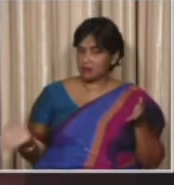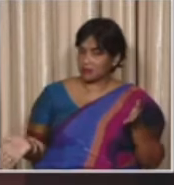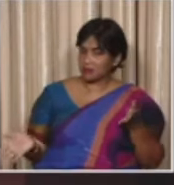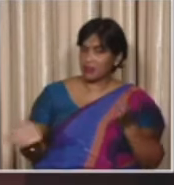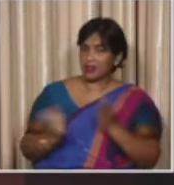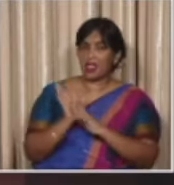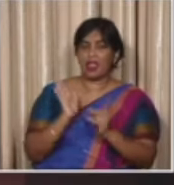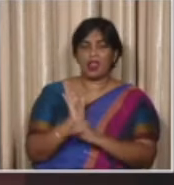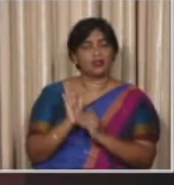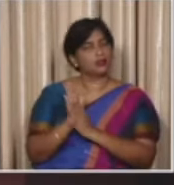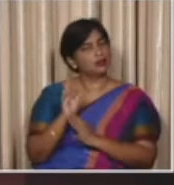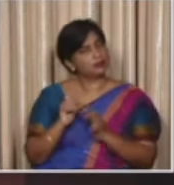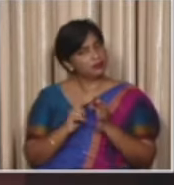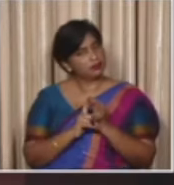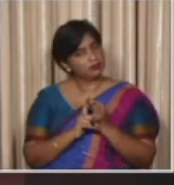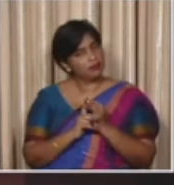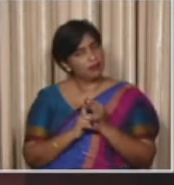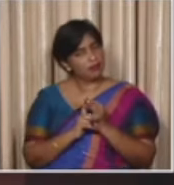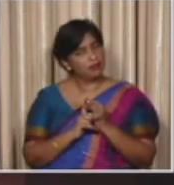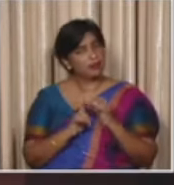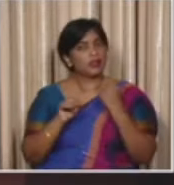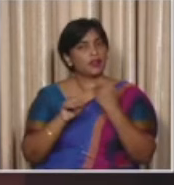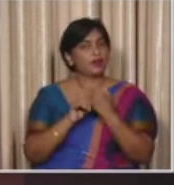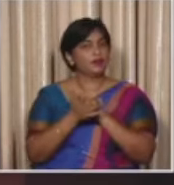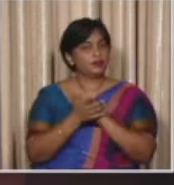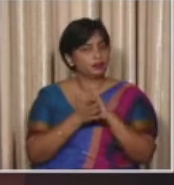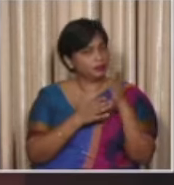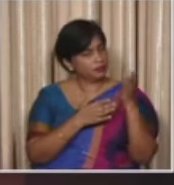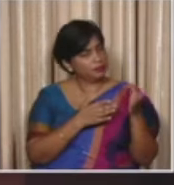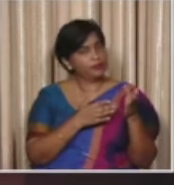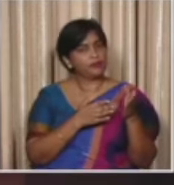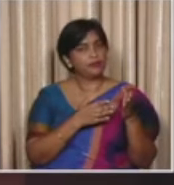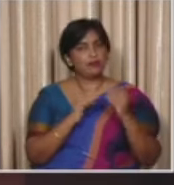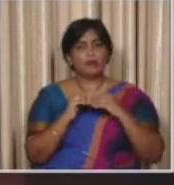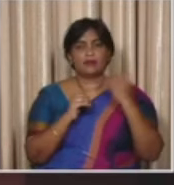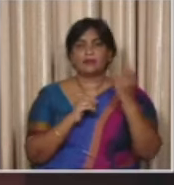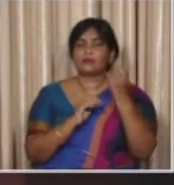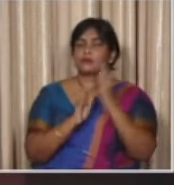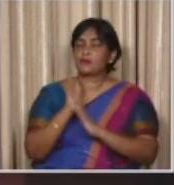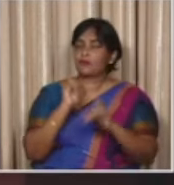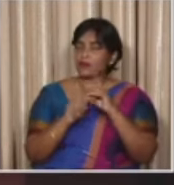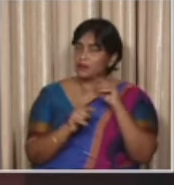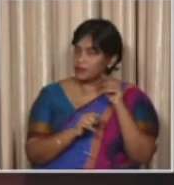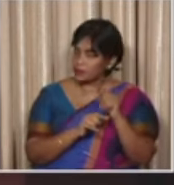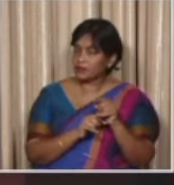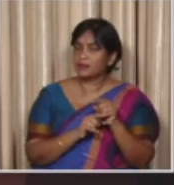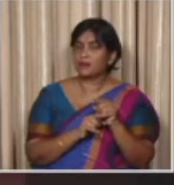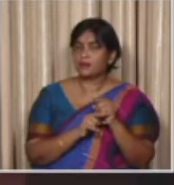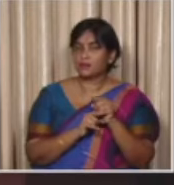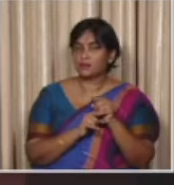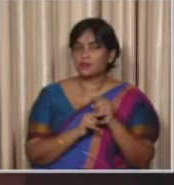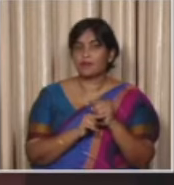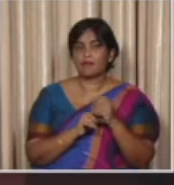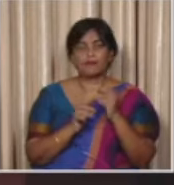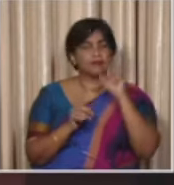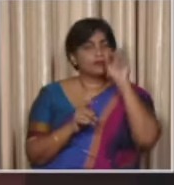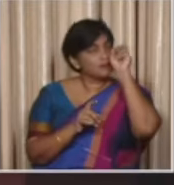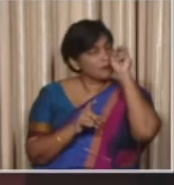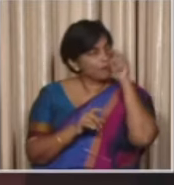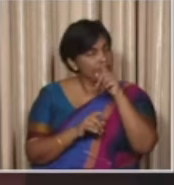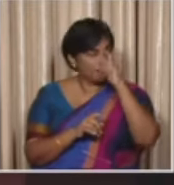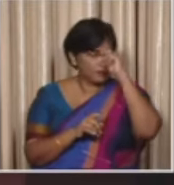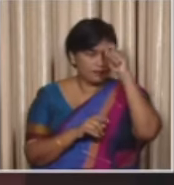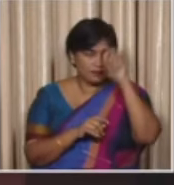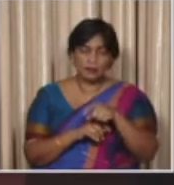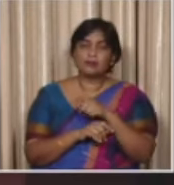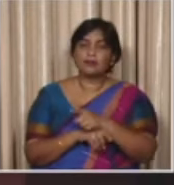අපේ කිරියල් ඇමතිතුමාගේ කාලේ, කබීර් හෂිම් ඇමතිතුමාගේ කාලේ, ඊට පස්සේ මුදල් අමාත්‍යවරයා හැටියට මංගල සමරවීර